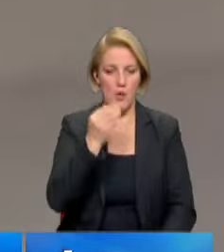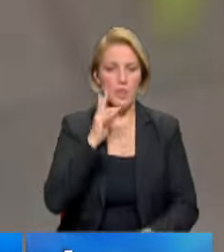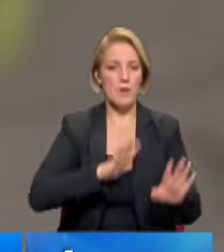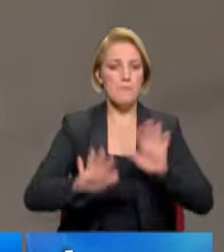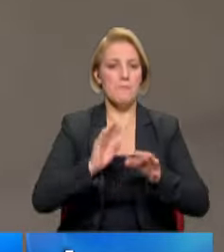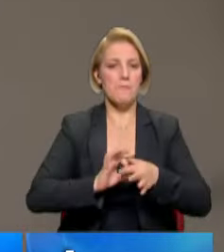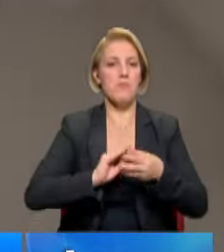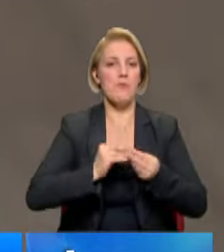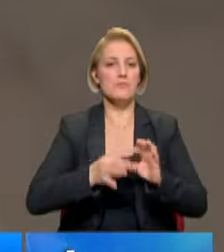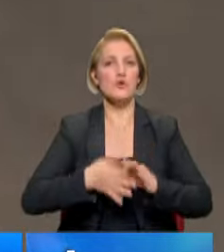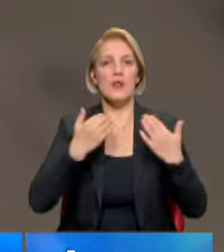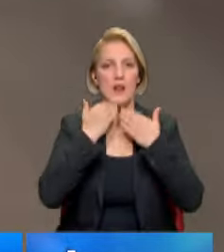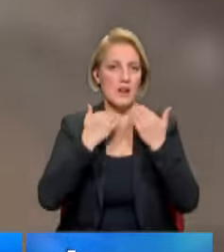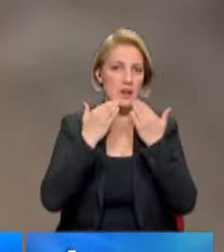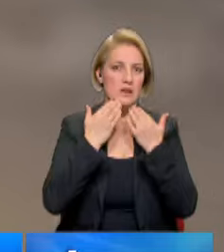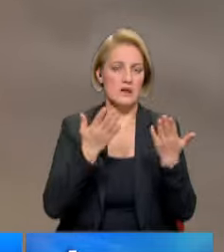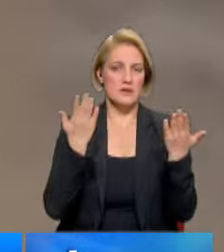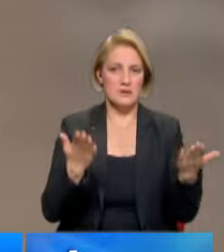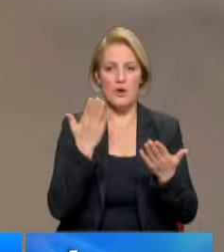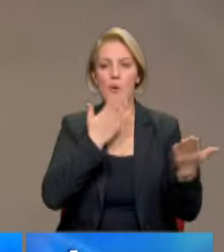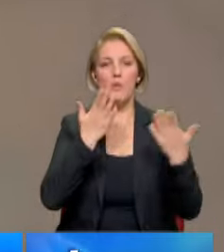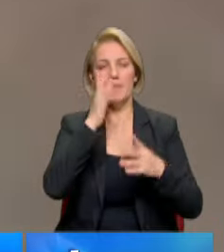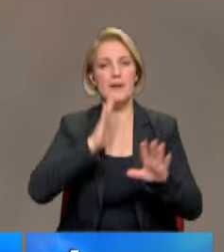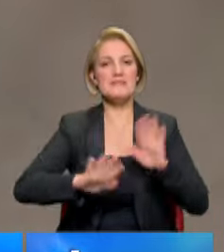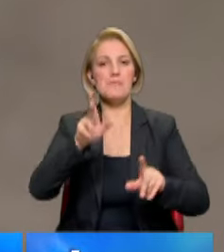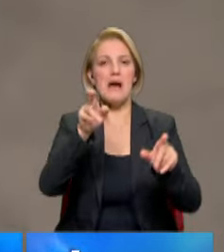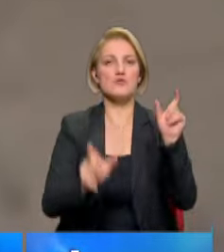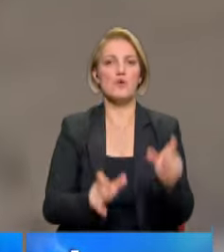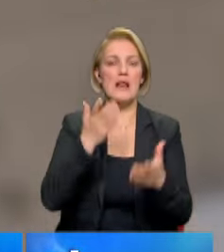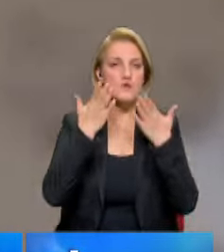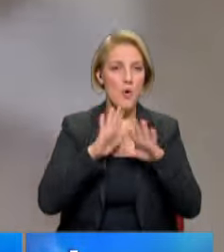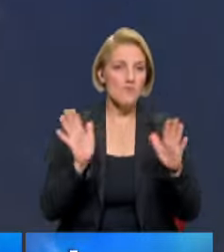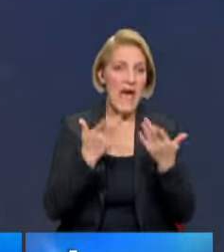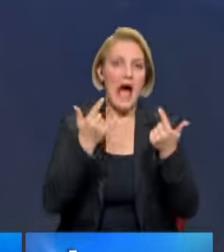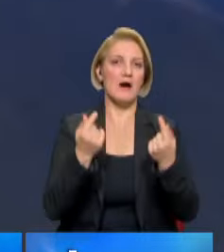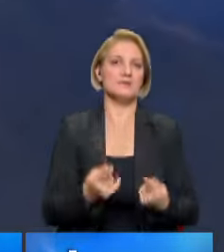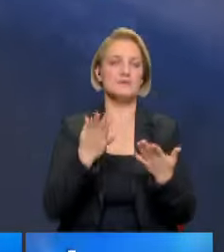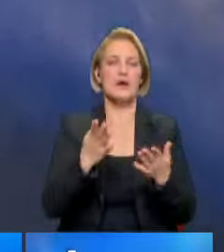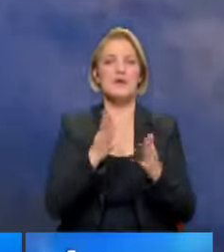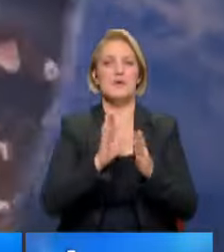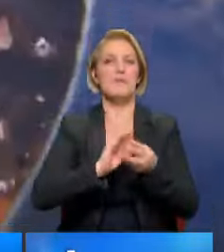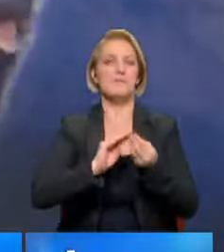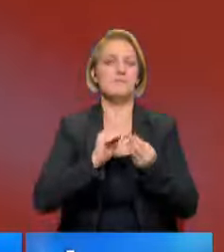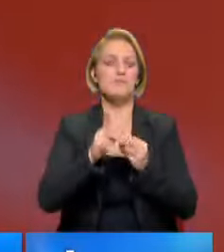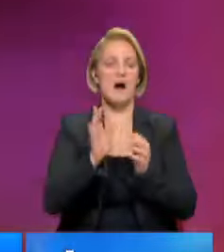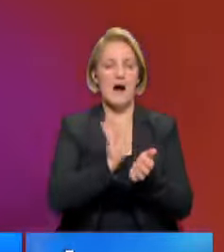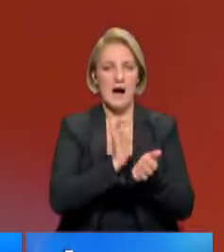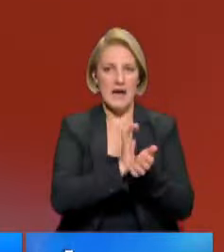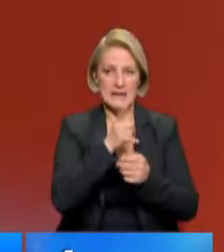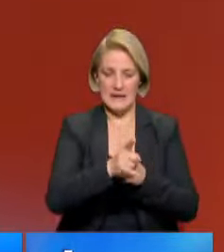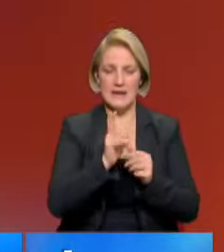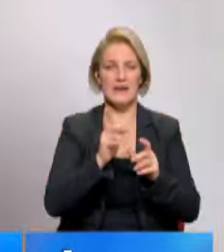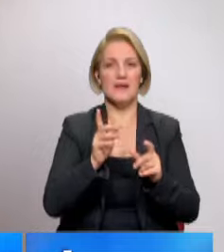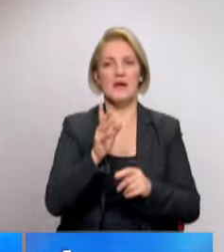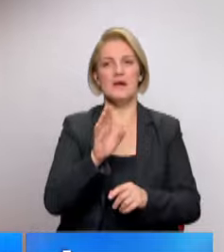Temizlik sorunu çözülemediği gibi derinleşti. Okullarda temizlik personeli yok ya da çok az. Hijyen sorunu büyüyor. Veli ve öğrenci dernekleri